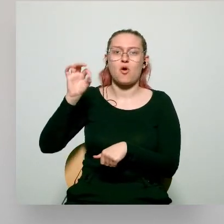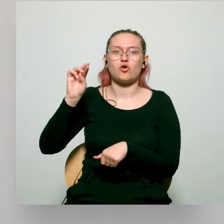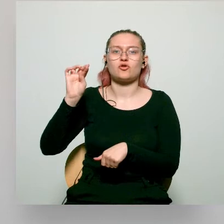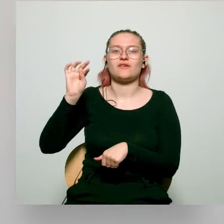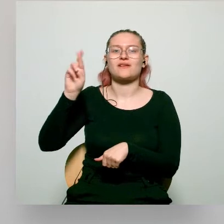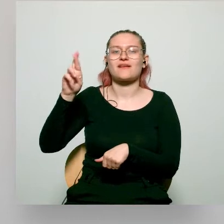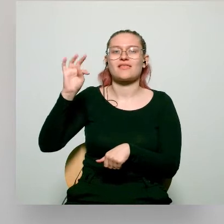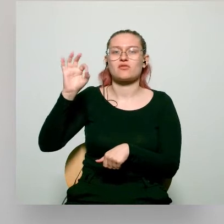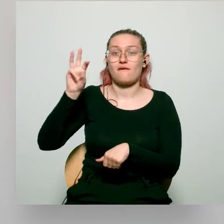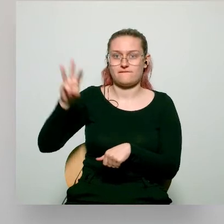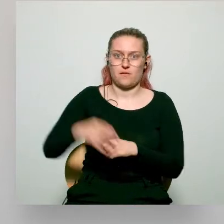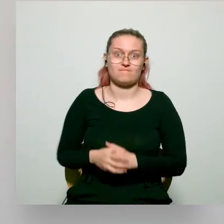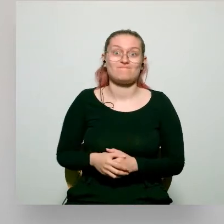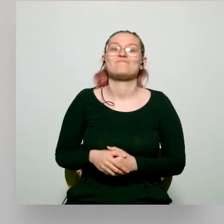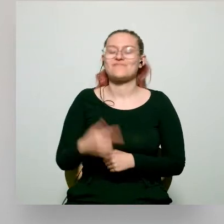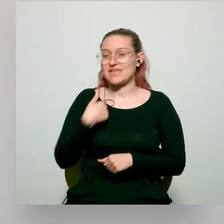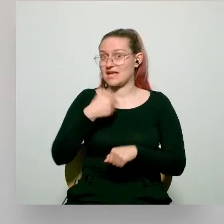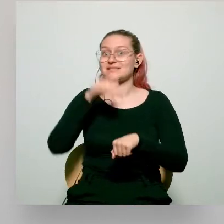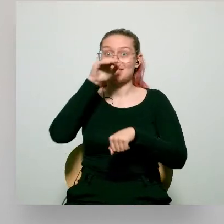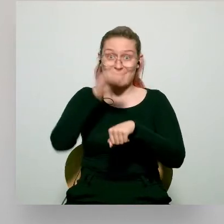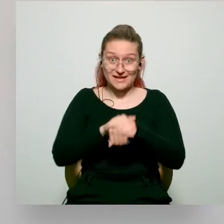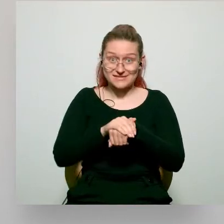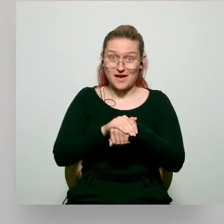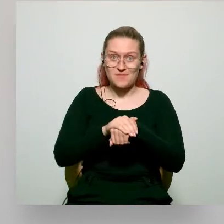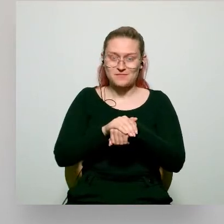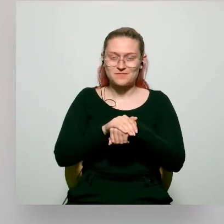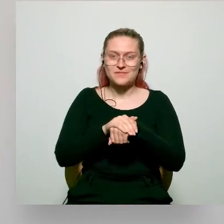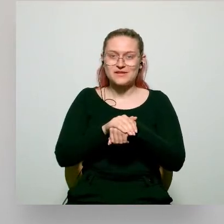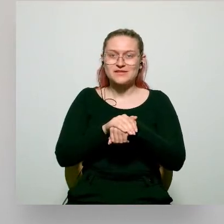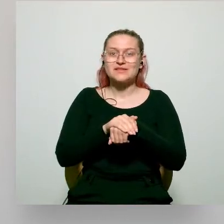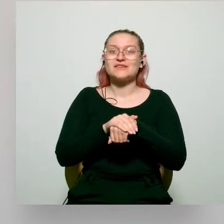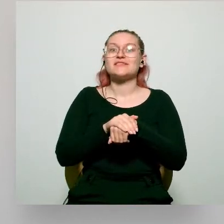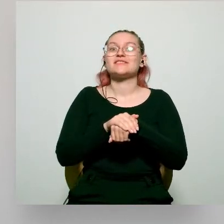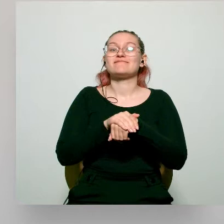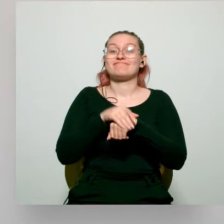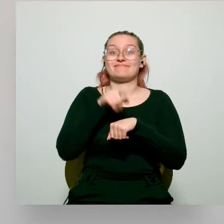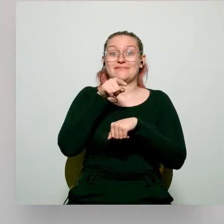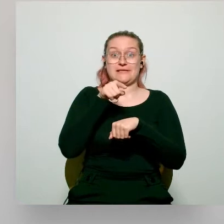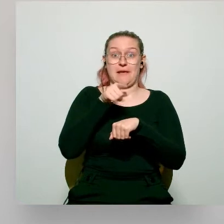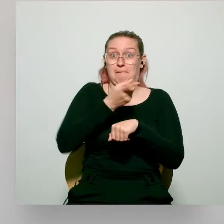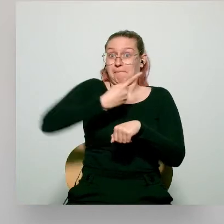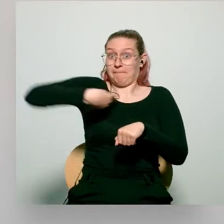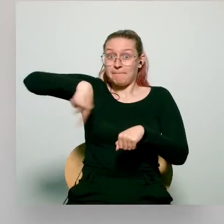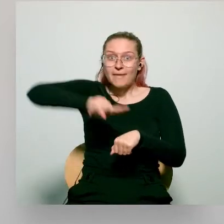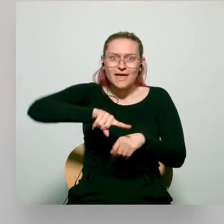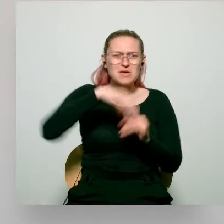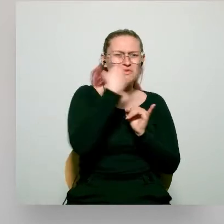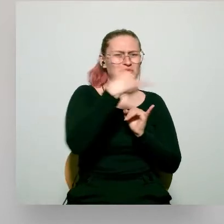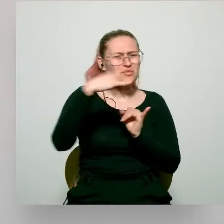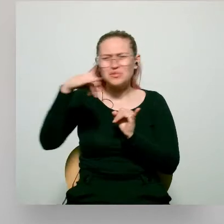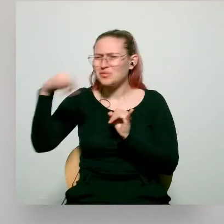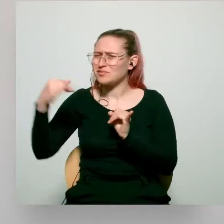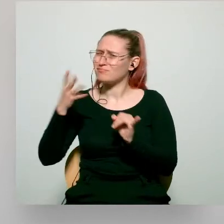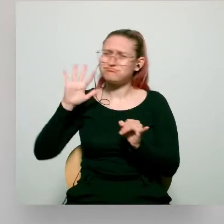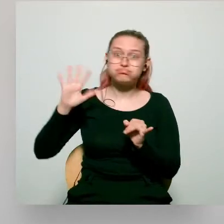Zgadzam się z tym, że ta różnorodność w pewien sposób okazała się siłą, mocą Ukraińców.